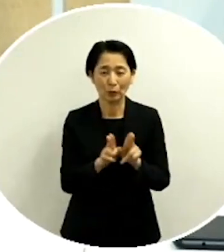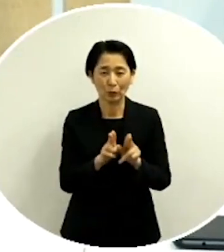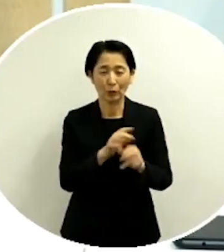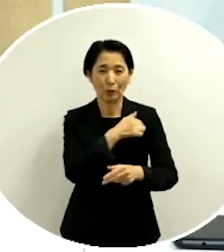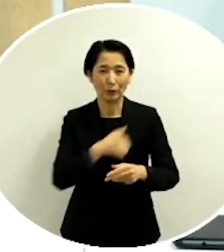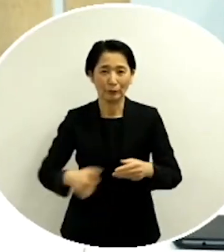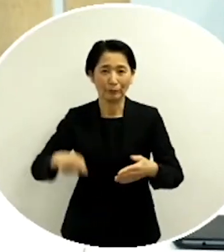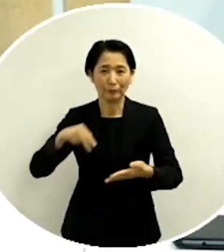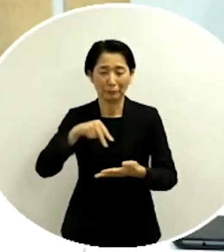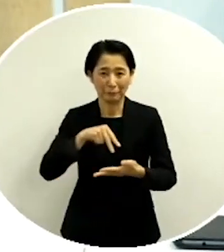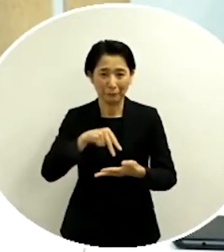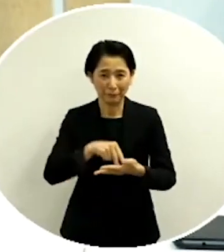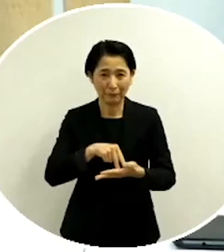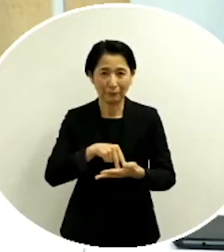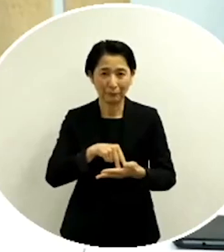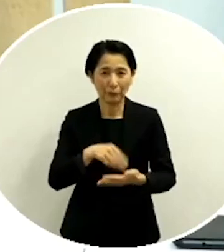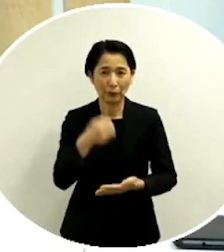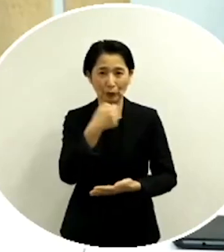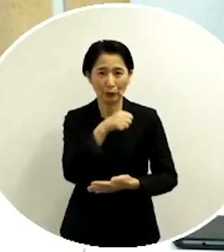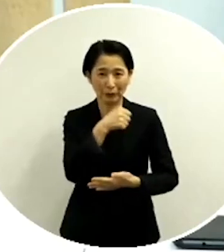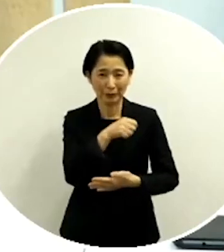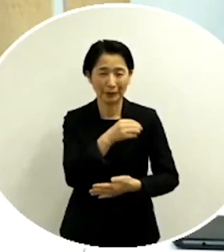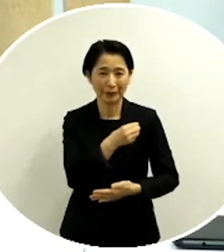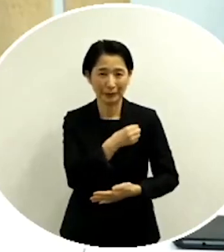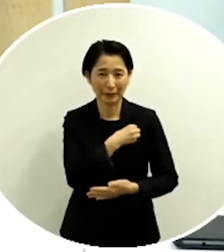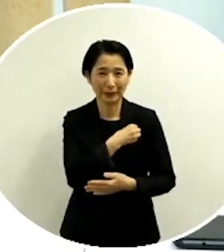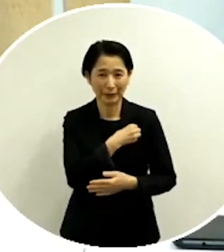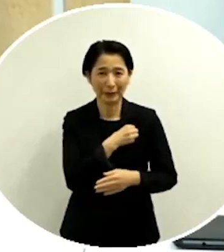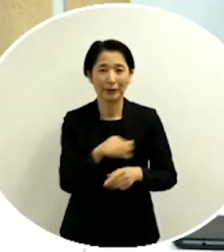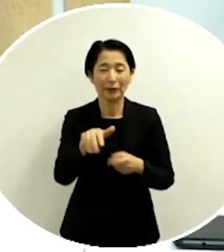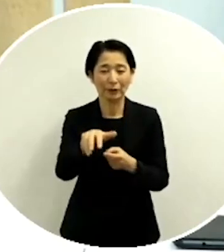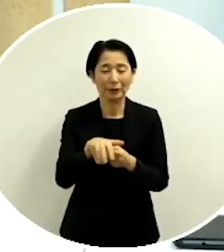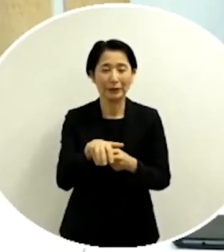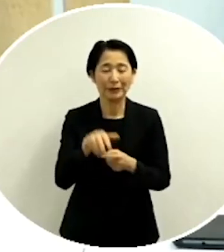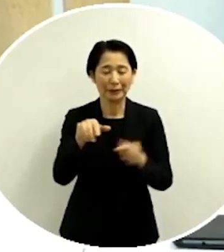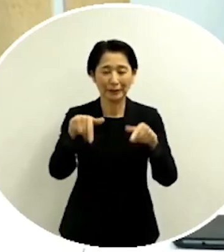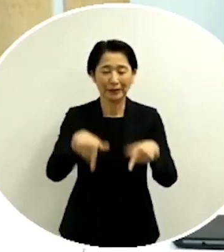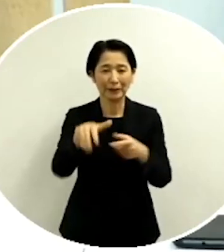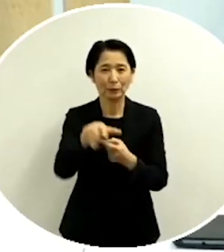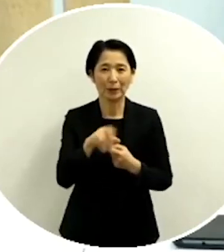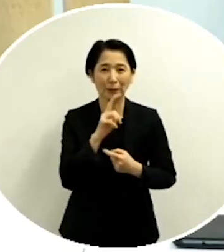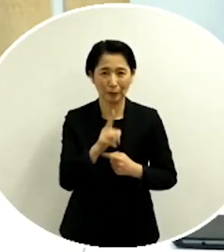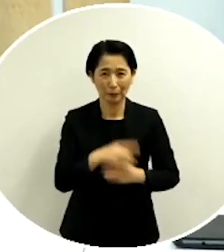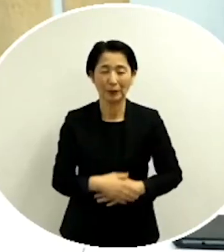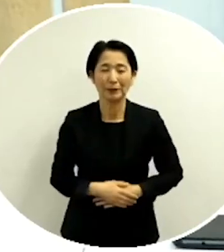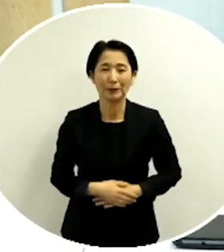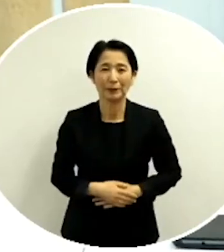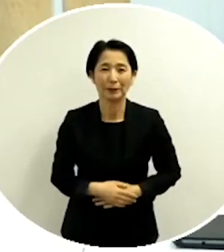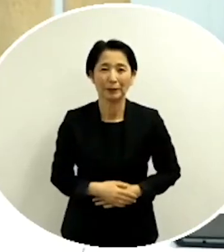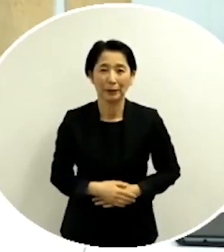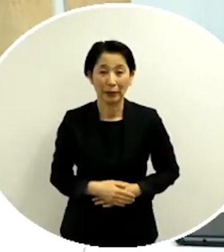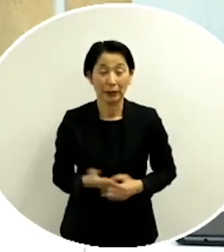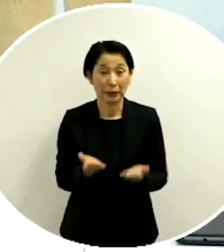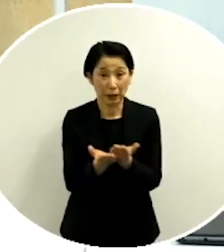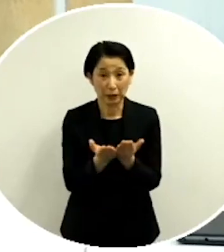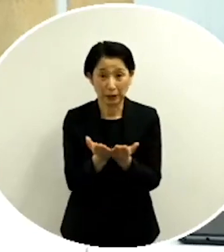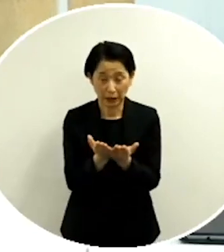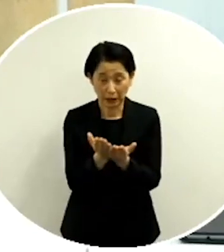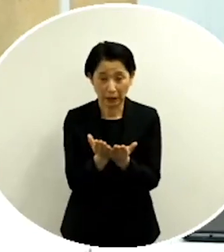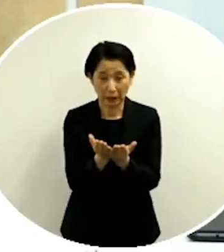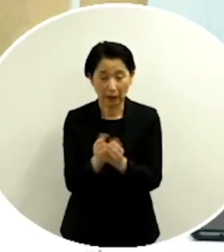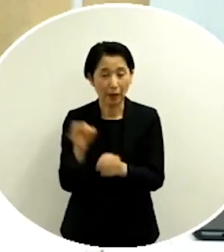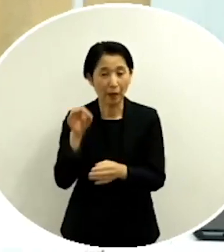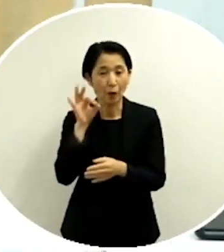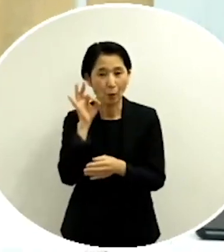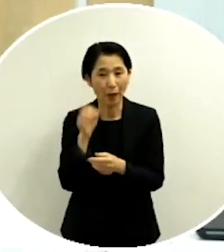衆議院議員の西村智奈美と申しますよろしくお願い致します私はあの新潟県のコメ農家